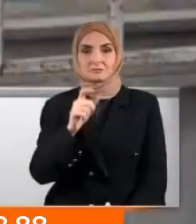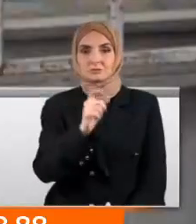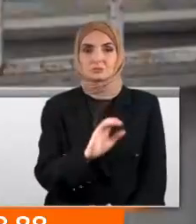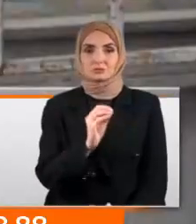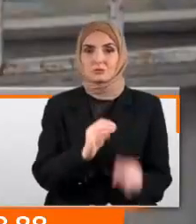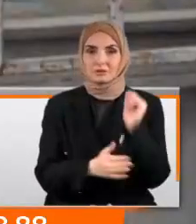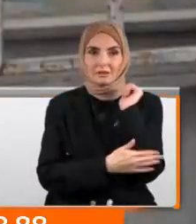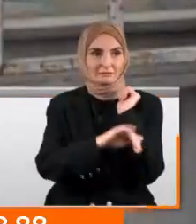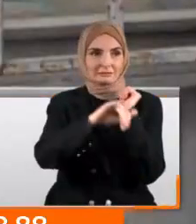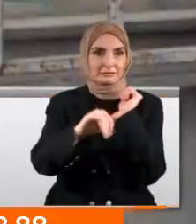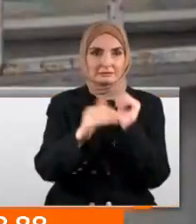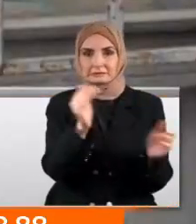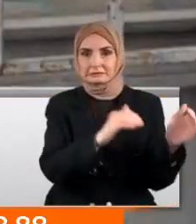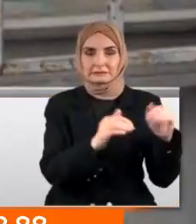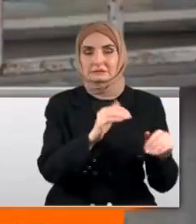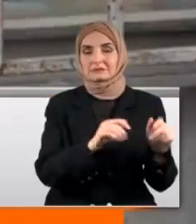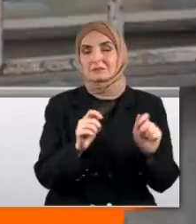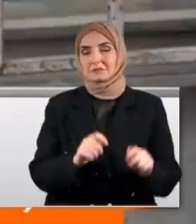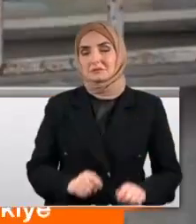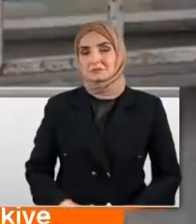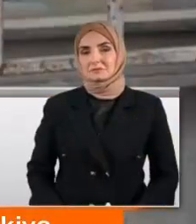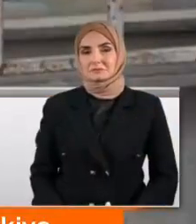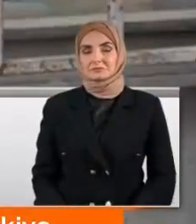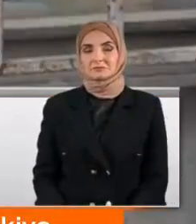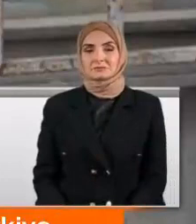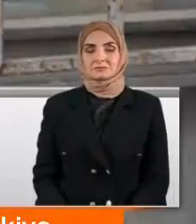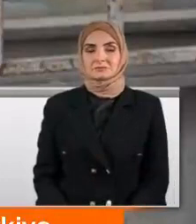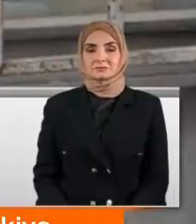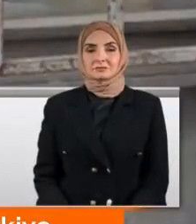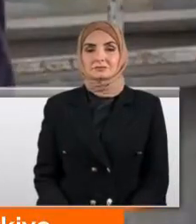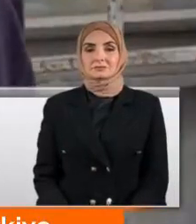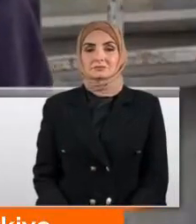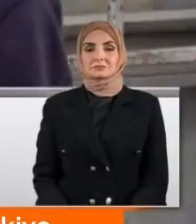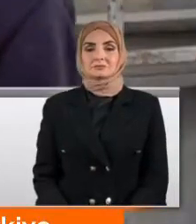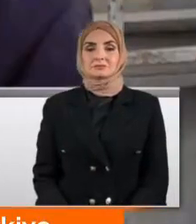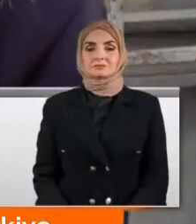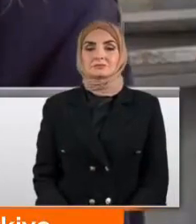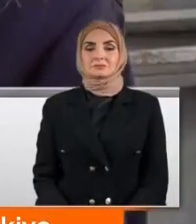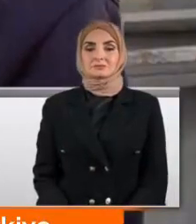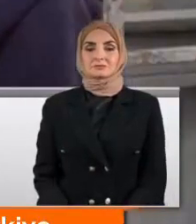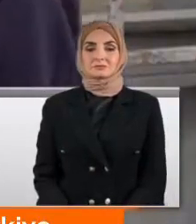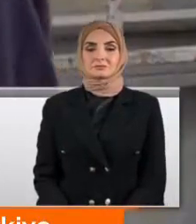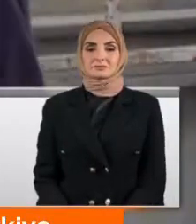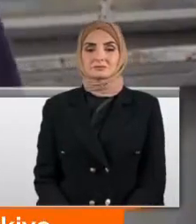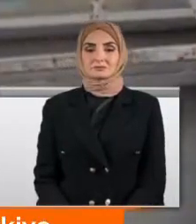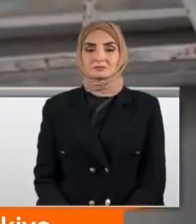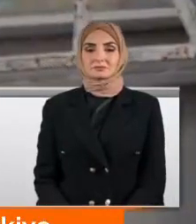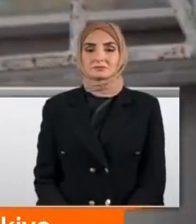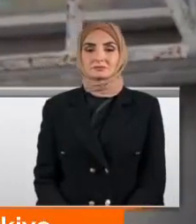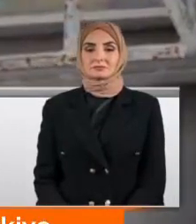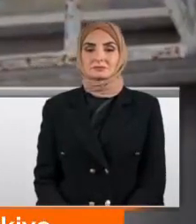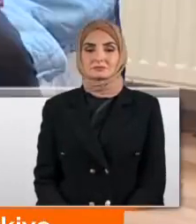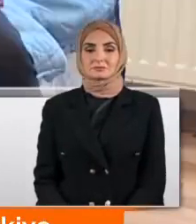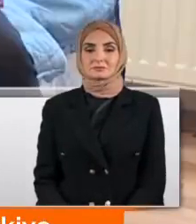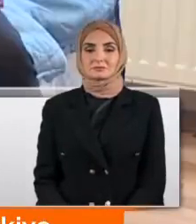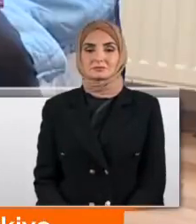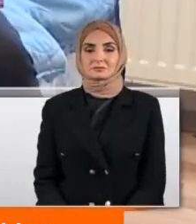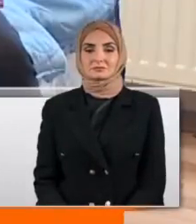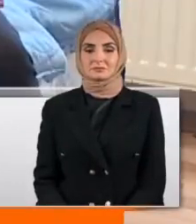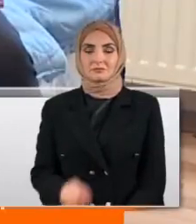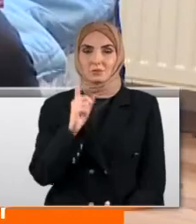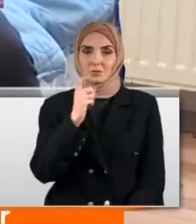koştu. Kısa mesafeden o biber gazını sıktığı için ciğerlerde enfeksiyon kapma olasılığı ve enfeksiyon oluşma olasılığı çok yüksekmiş.